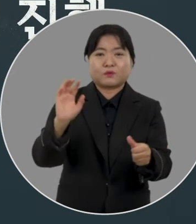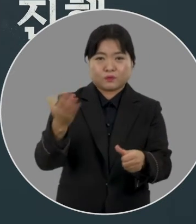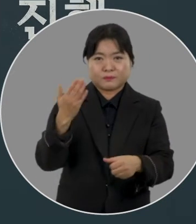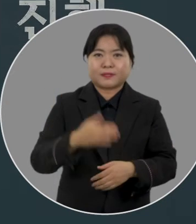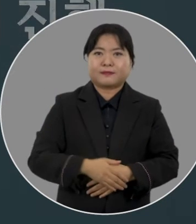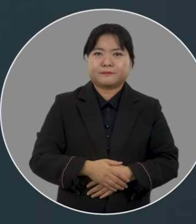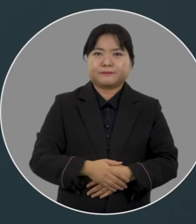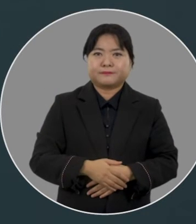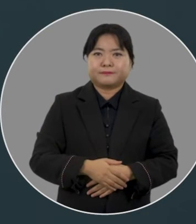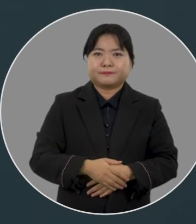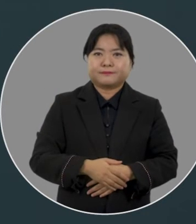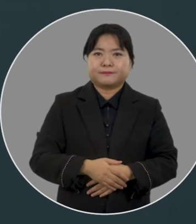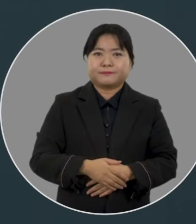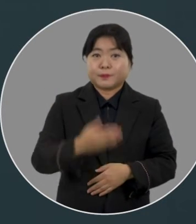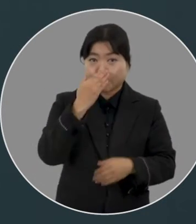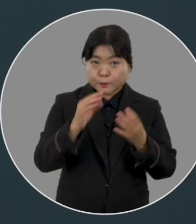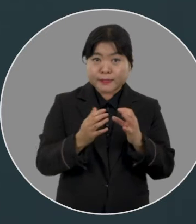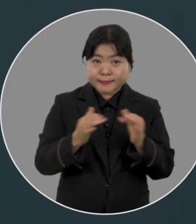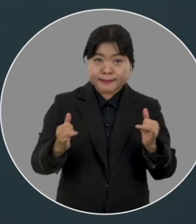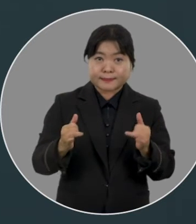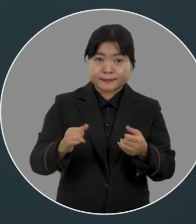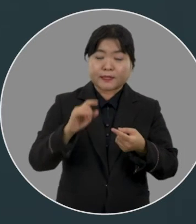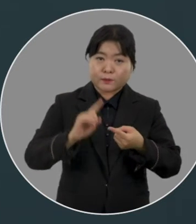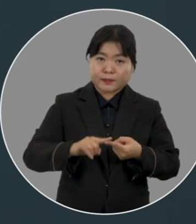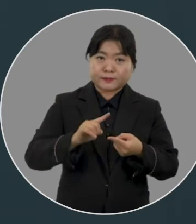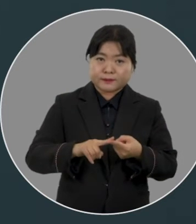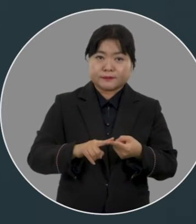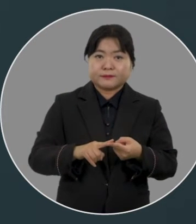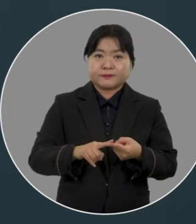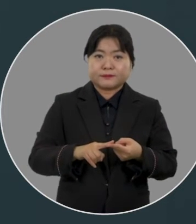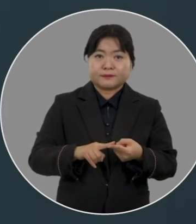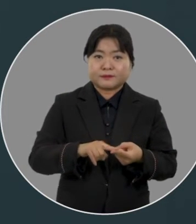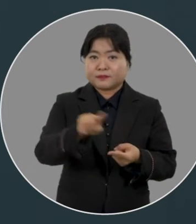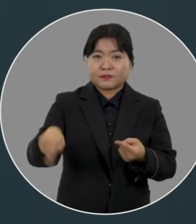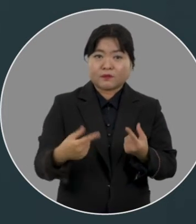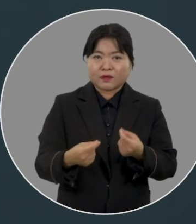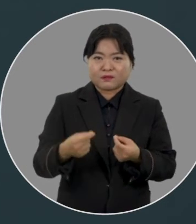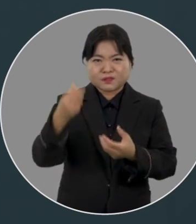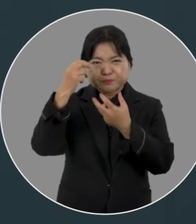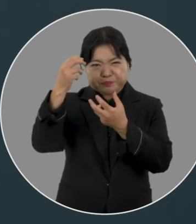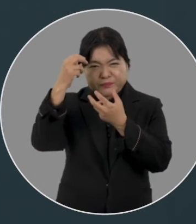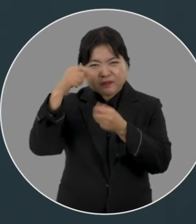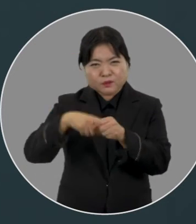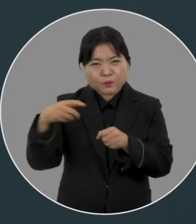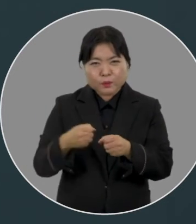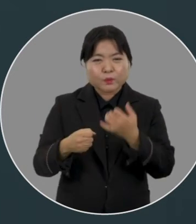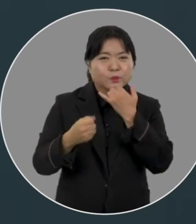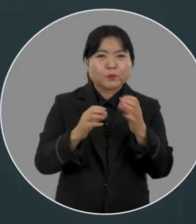되는 거죠. 유대인들에 관해서 이렇게까지